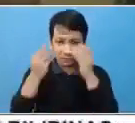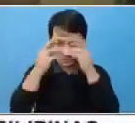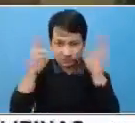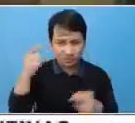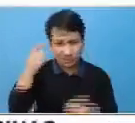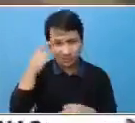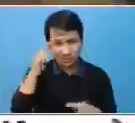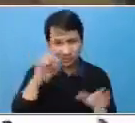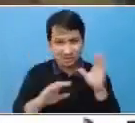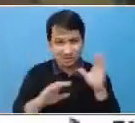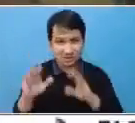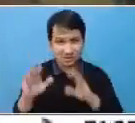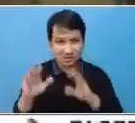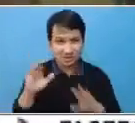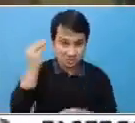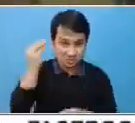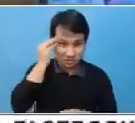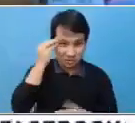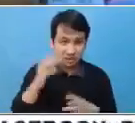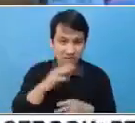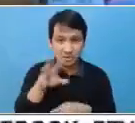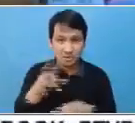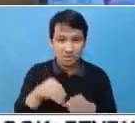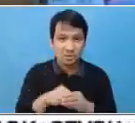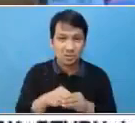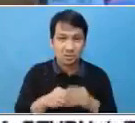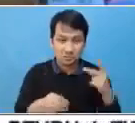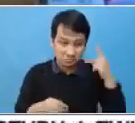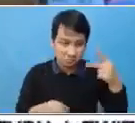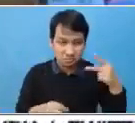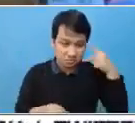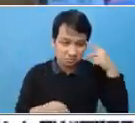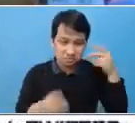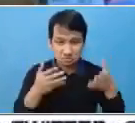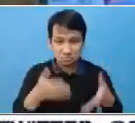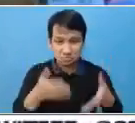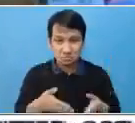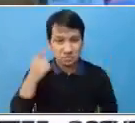just sit in the corner. I want them to stop.